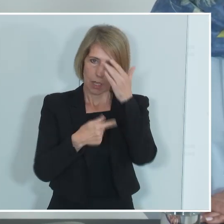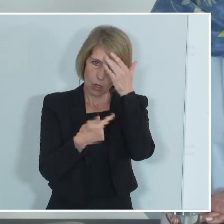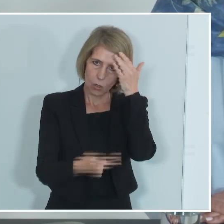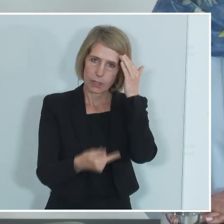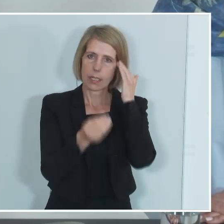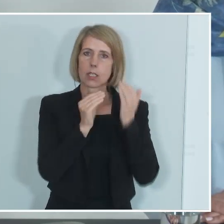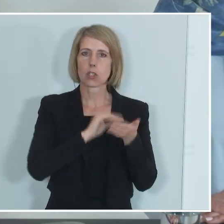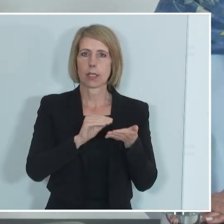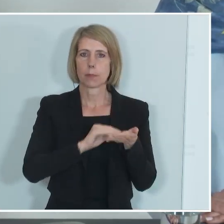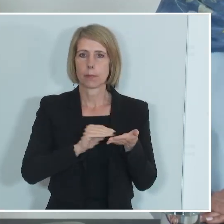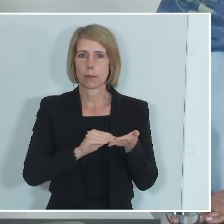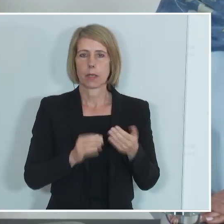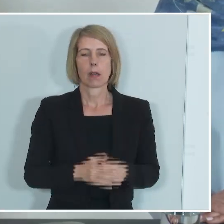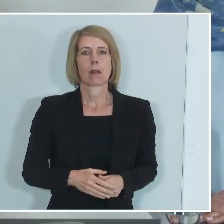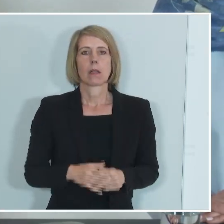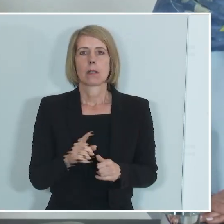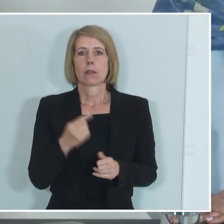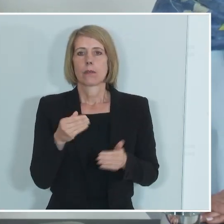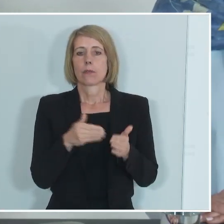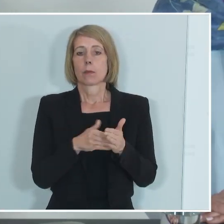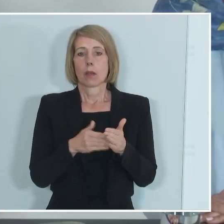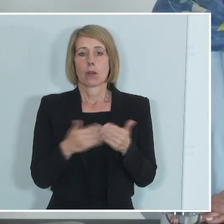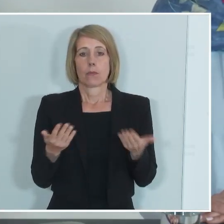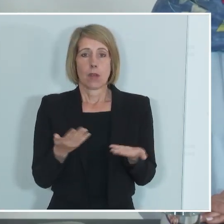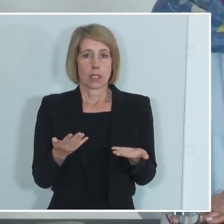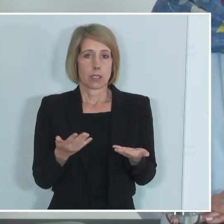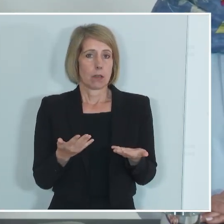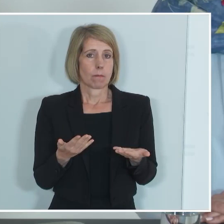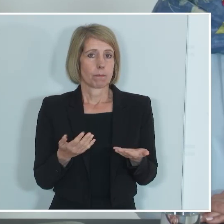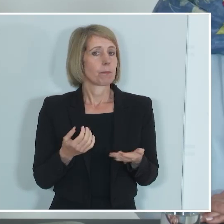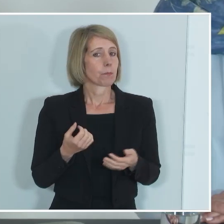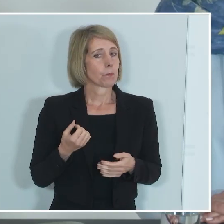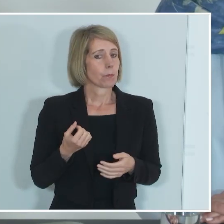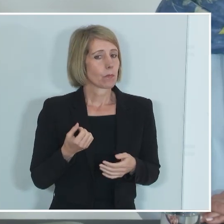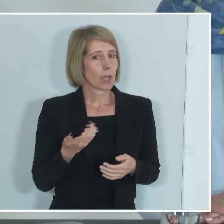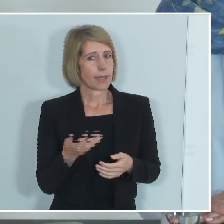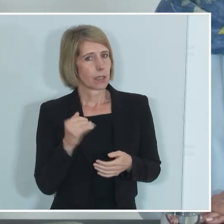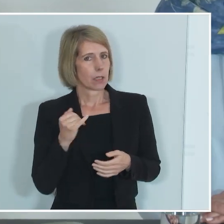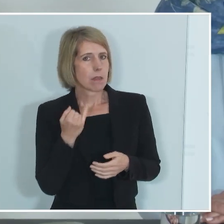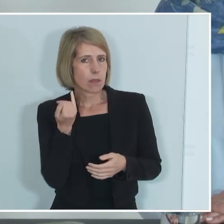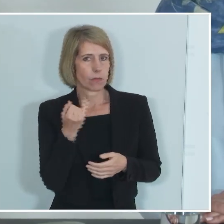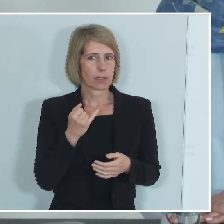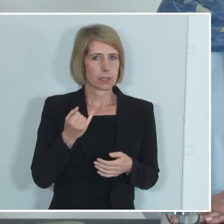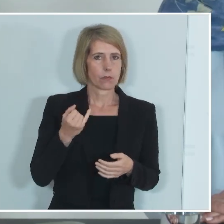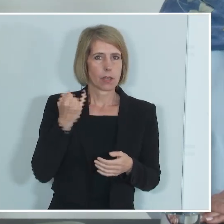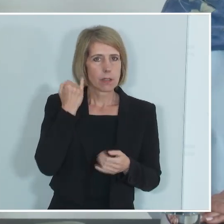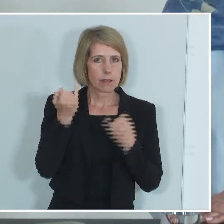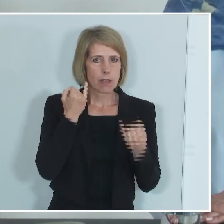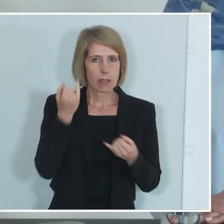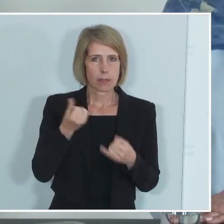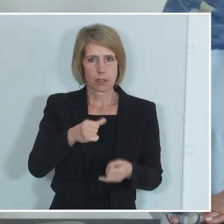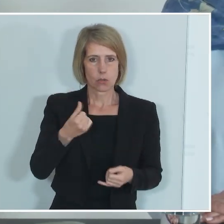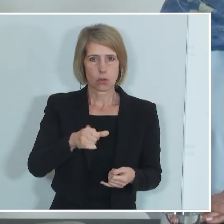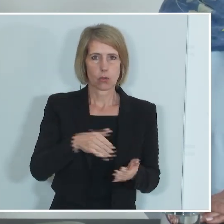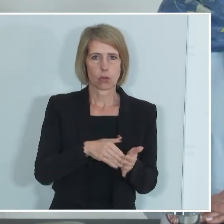niedergelegt. Wir brauchen auch einige innovative Ideen. Wir haben gestern gemeinsam